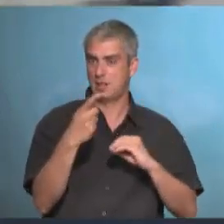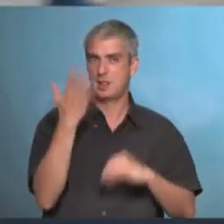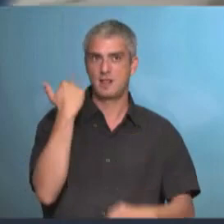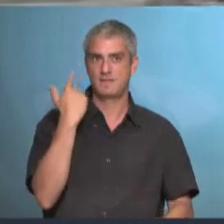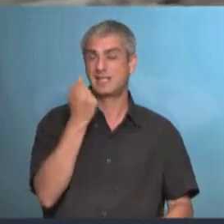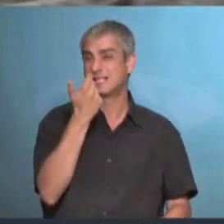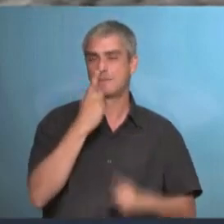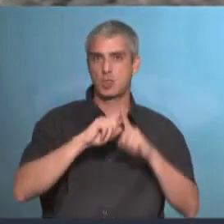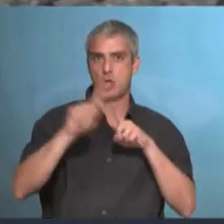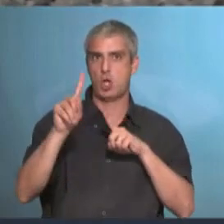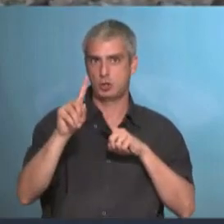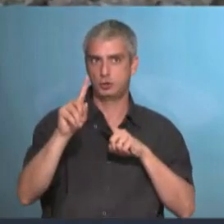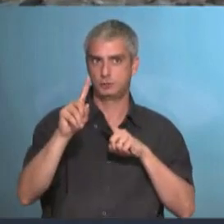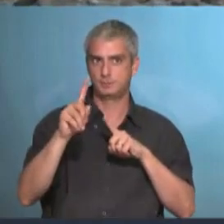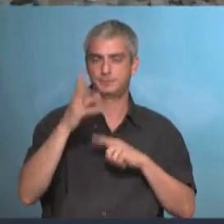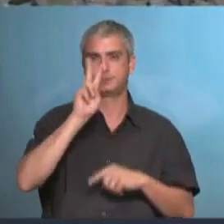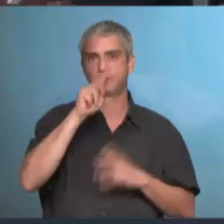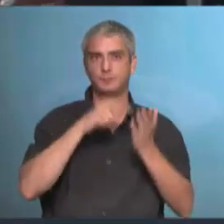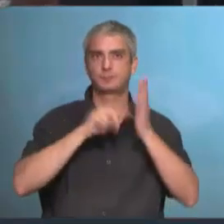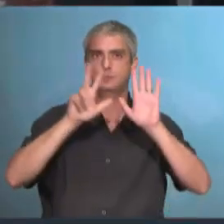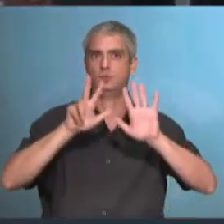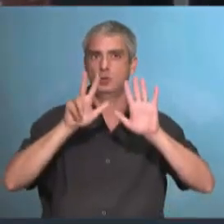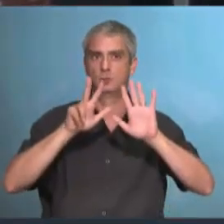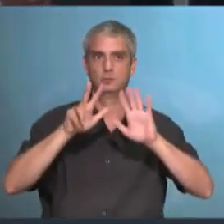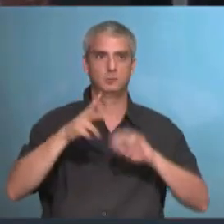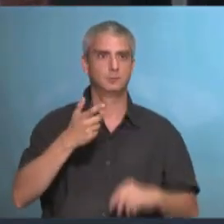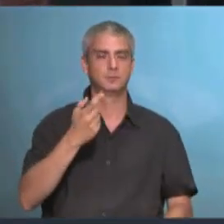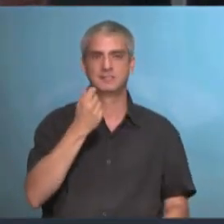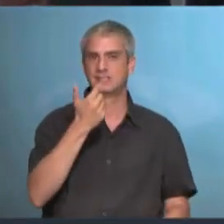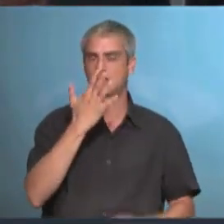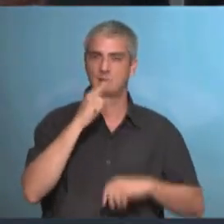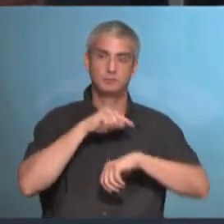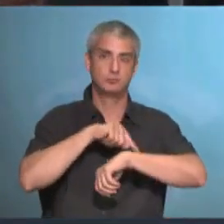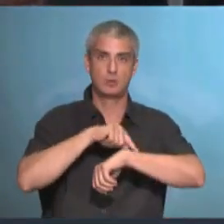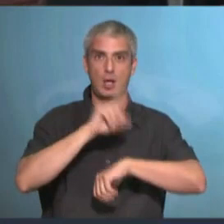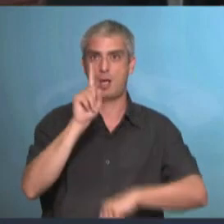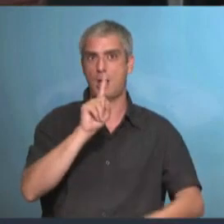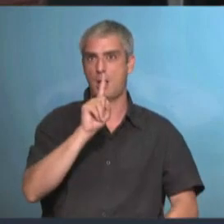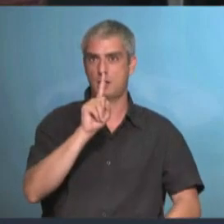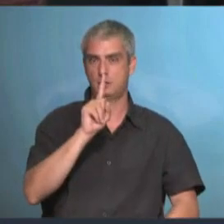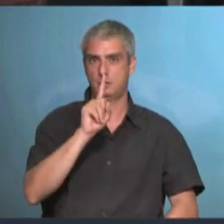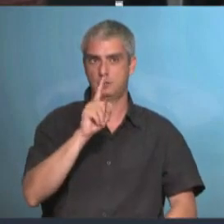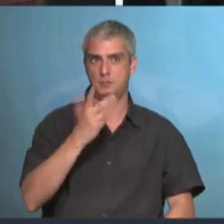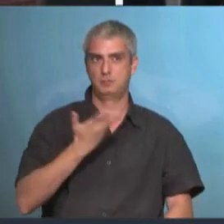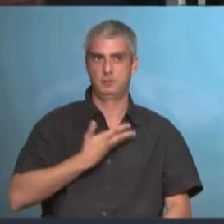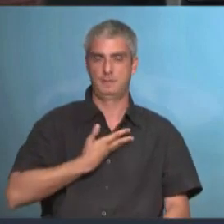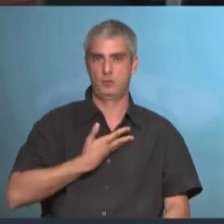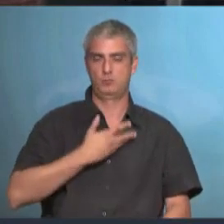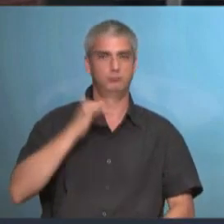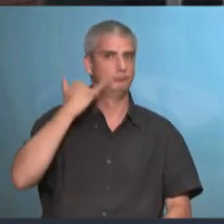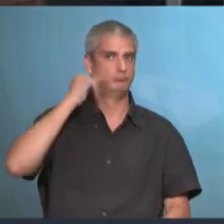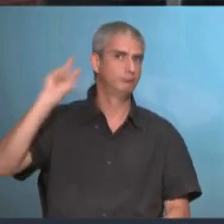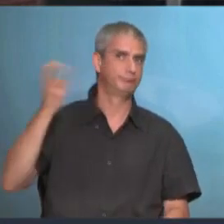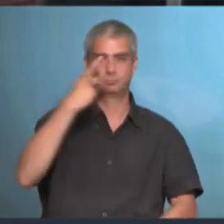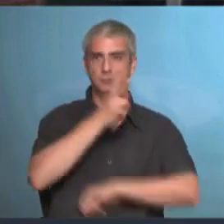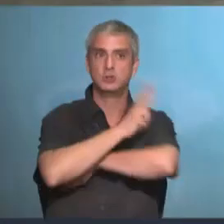כמעט חודש, בשניים באוגוסט. מעט אחרי השעה אחת קיבלנו דיווח במוקד